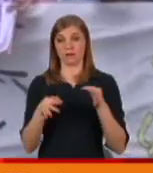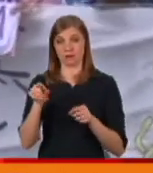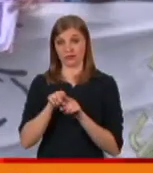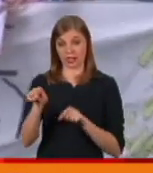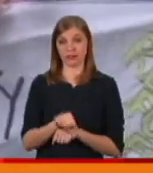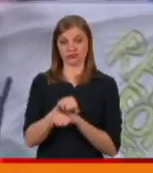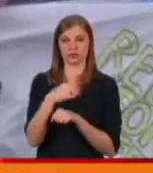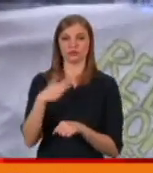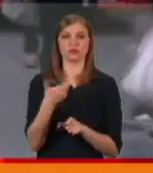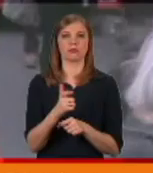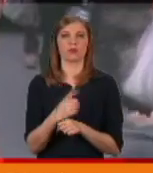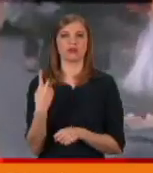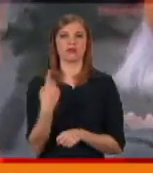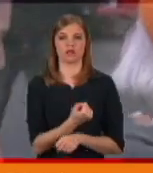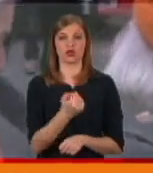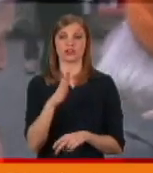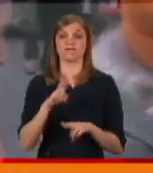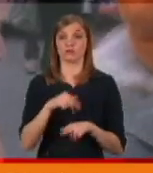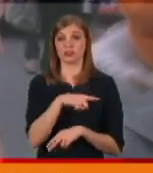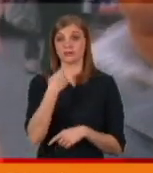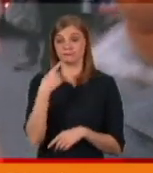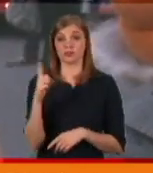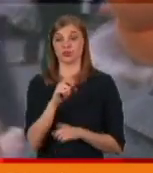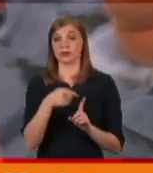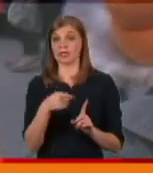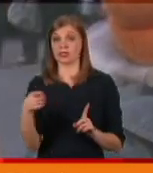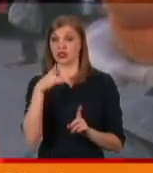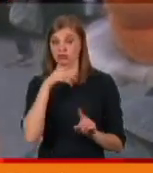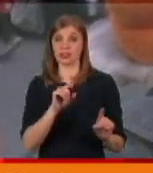Лондоні тривають уже понад тиждень. У поліції заявляють, що за цей